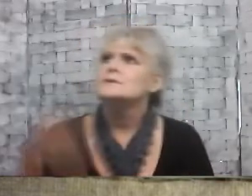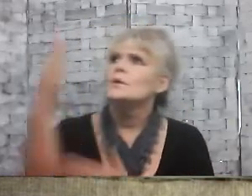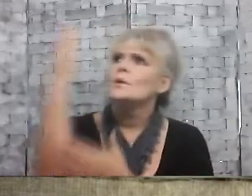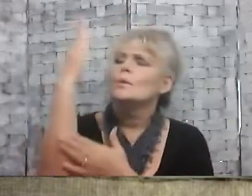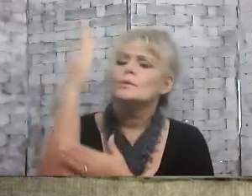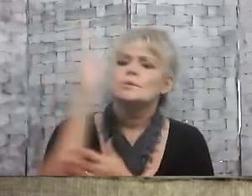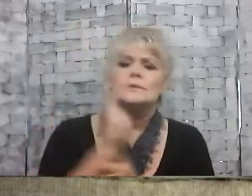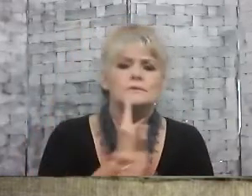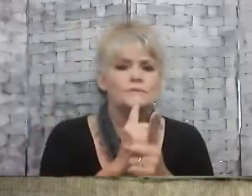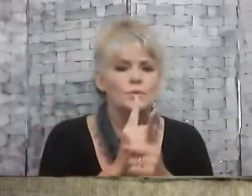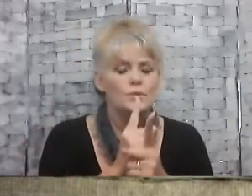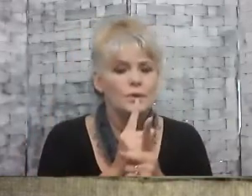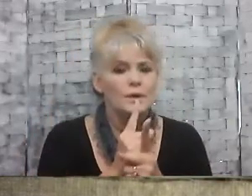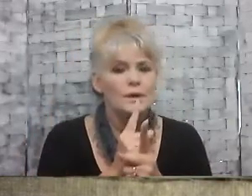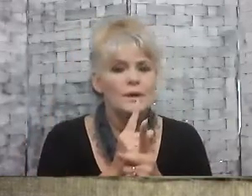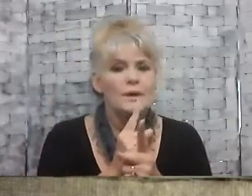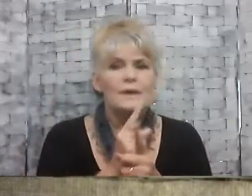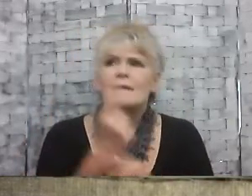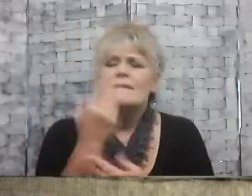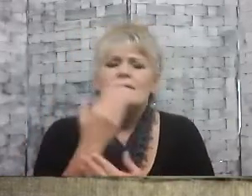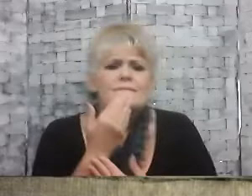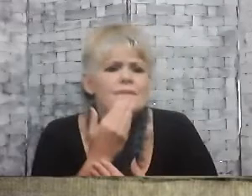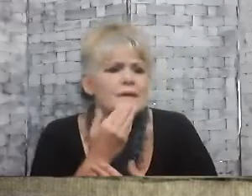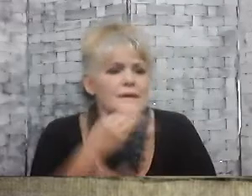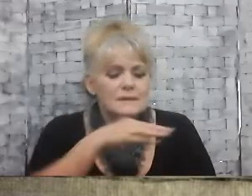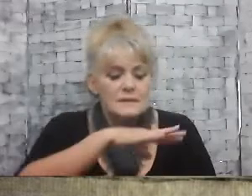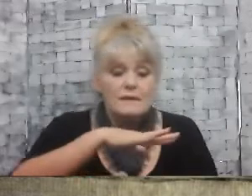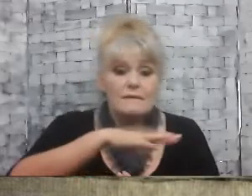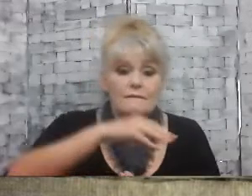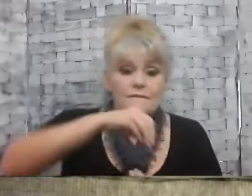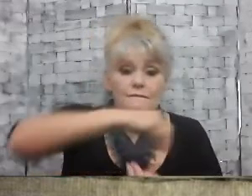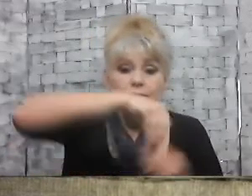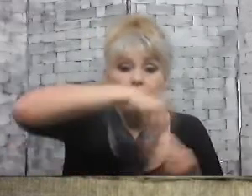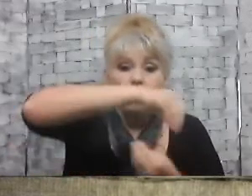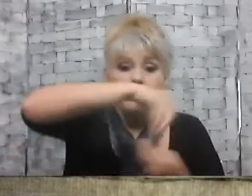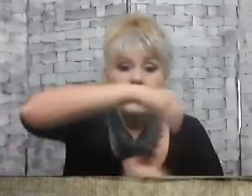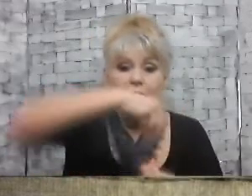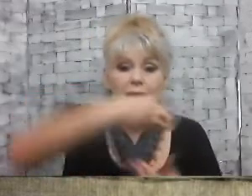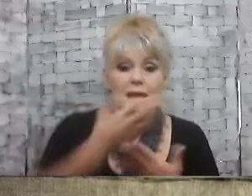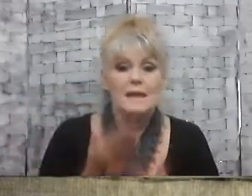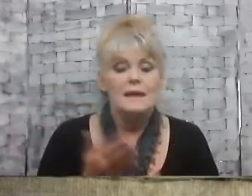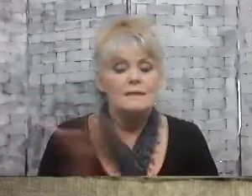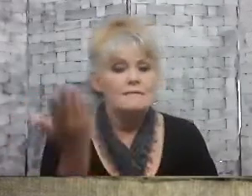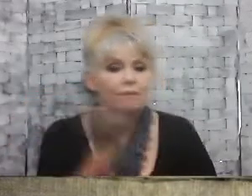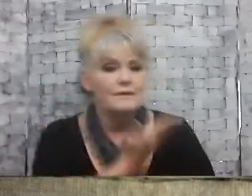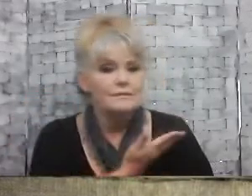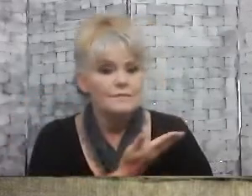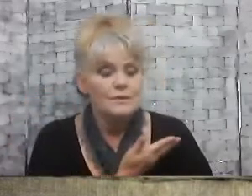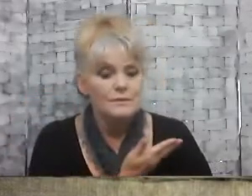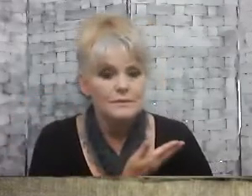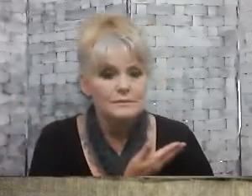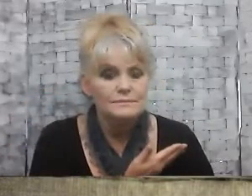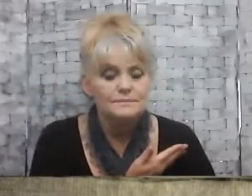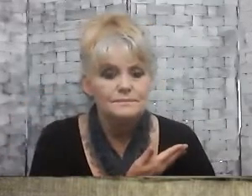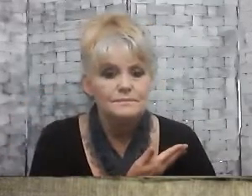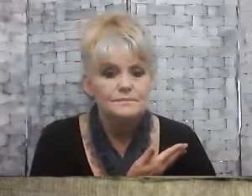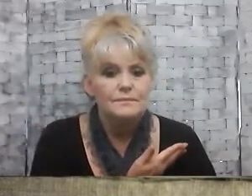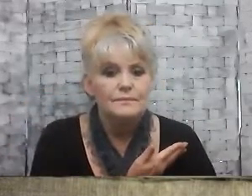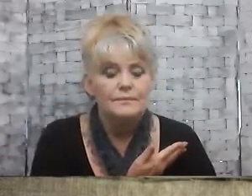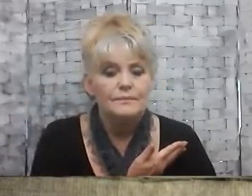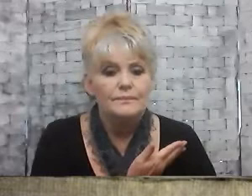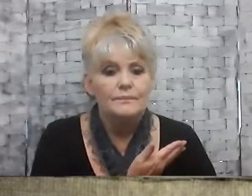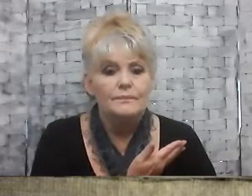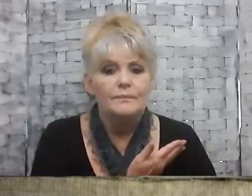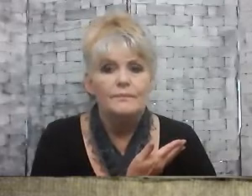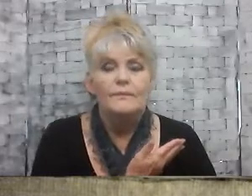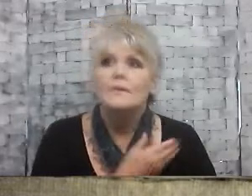se volk? Wie is die familie van die Vader? En wat Jesus sê, die Vader gaan nou self wys wie sy familie. Hy gaan vir